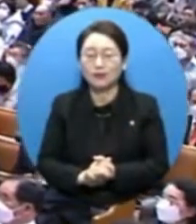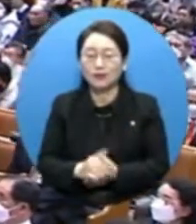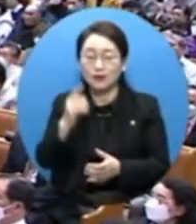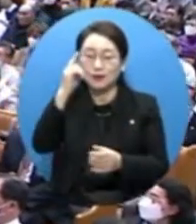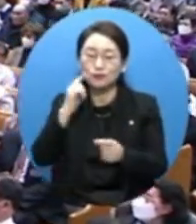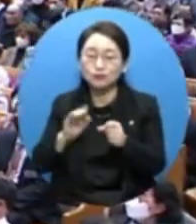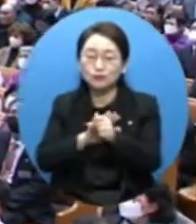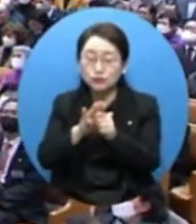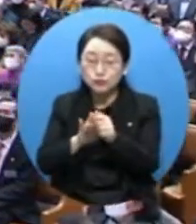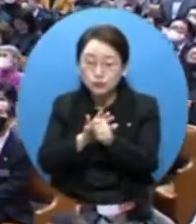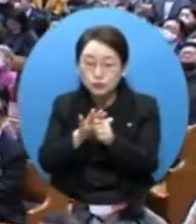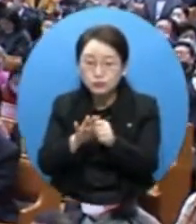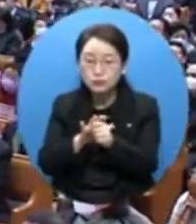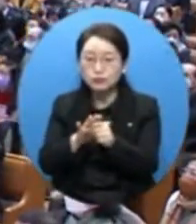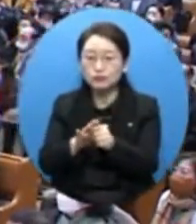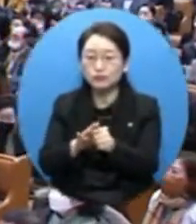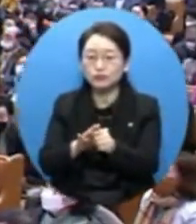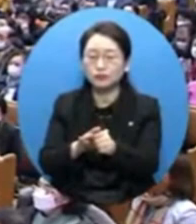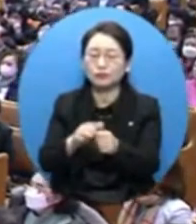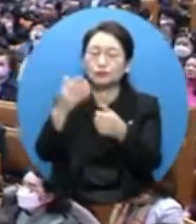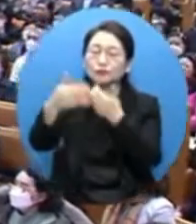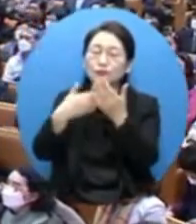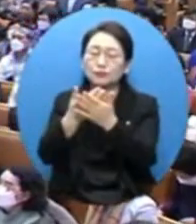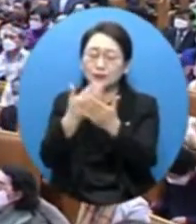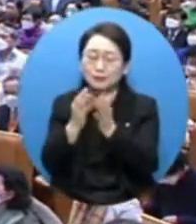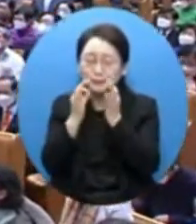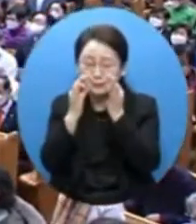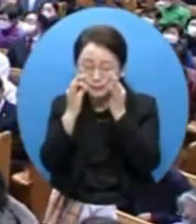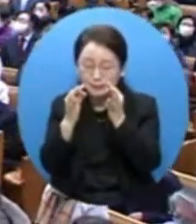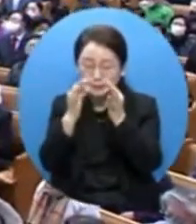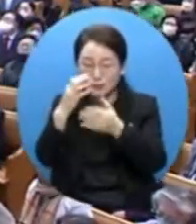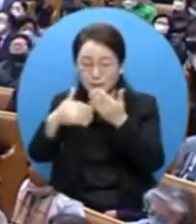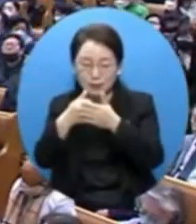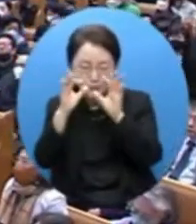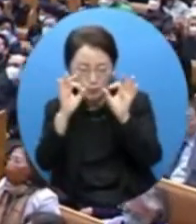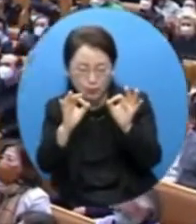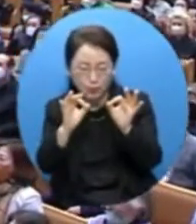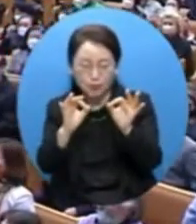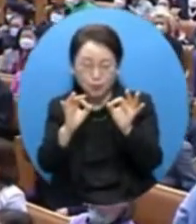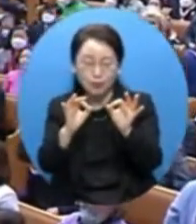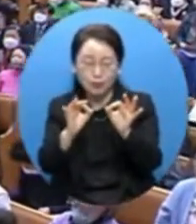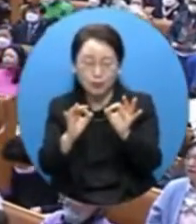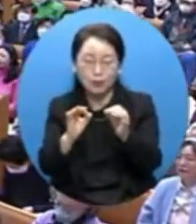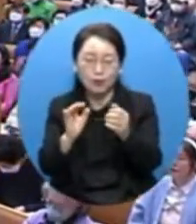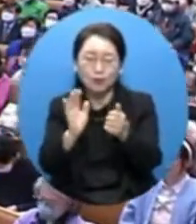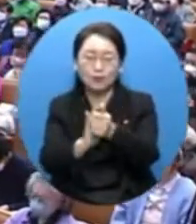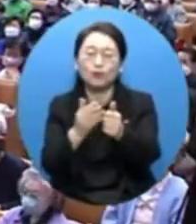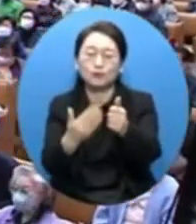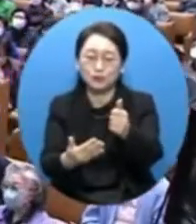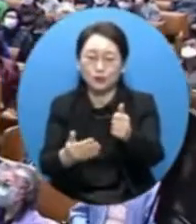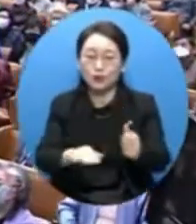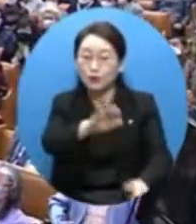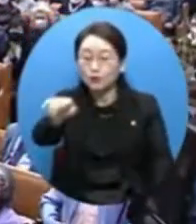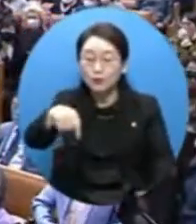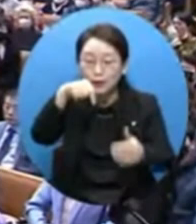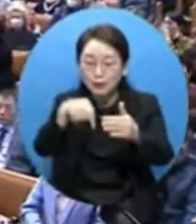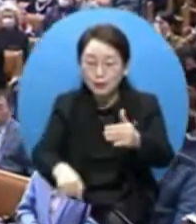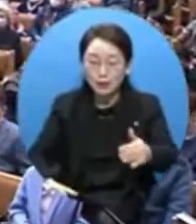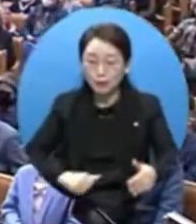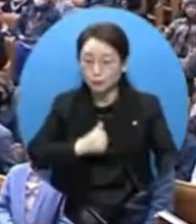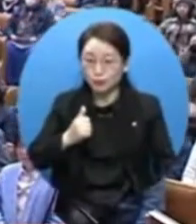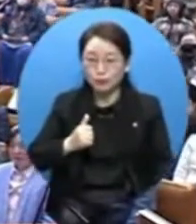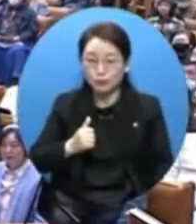긍휼을 주 앞에 간절히 간구할 때 긍휼이 풍성하신 하나님께서 우리에게 긍휼을 부어주십니다. 우리 안에 분노가